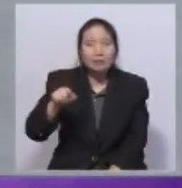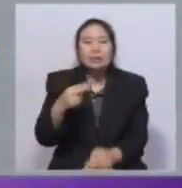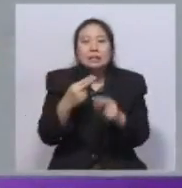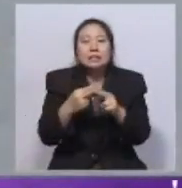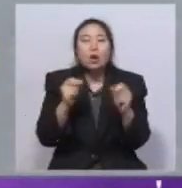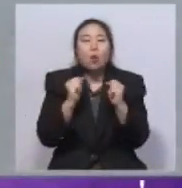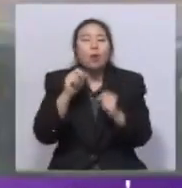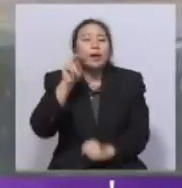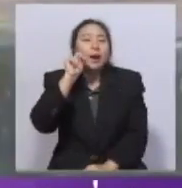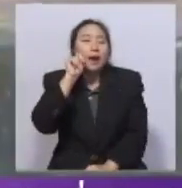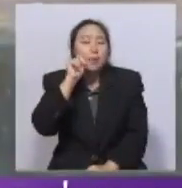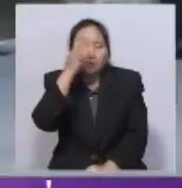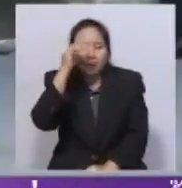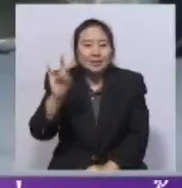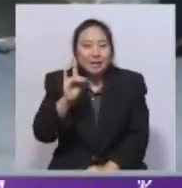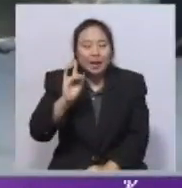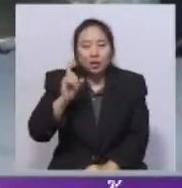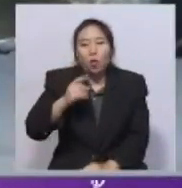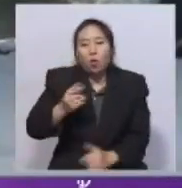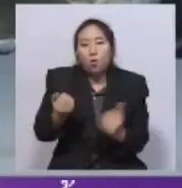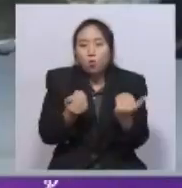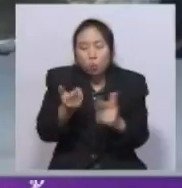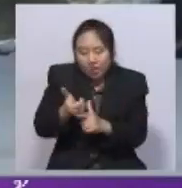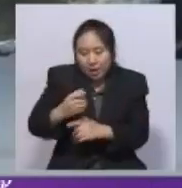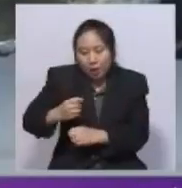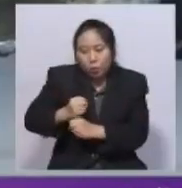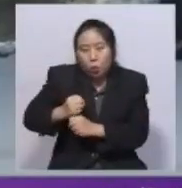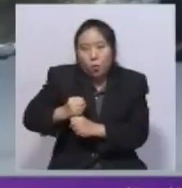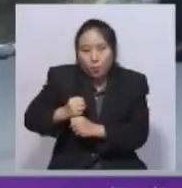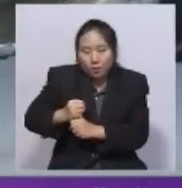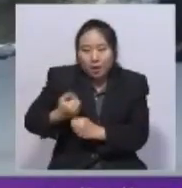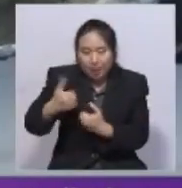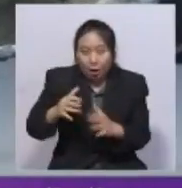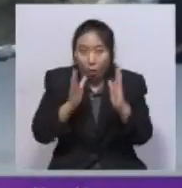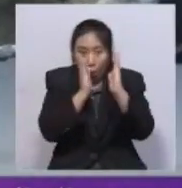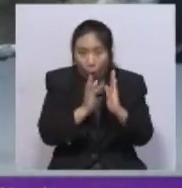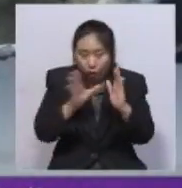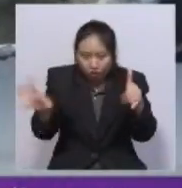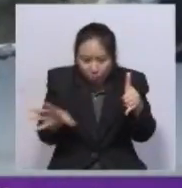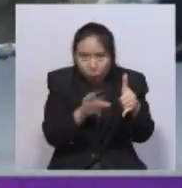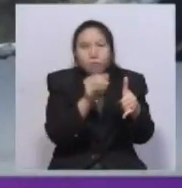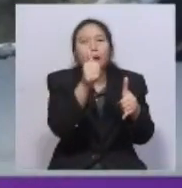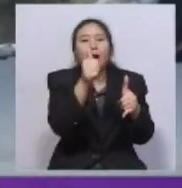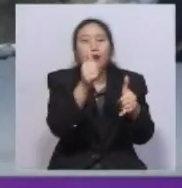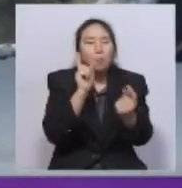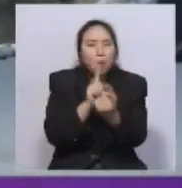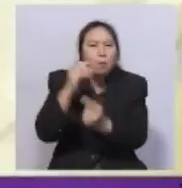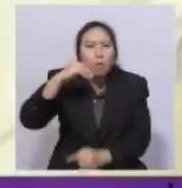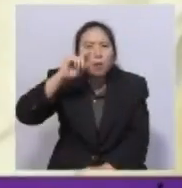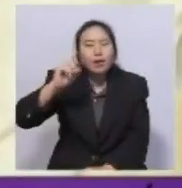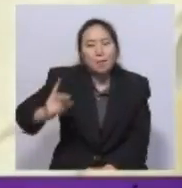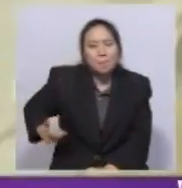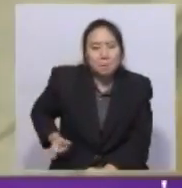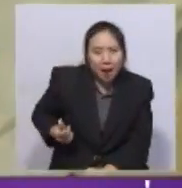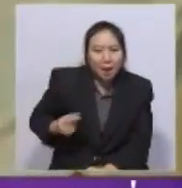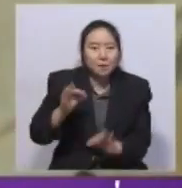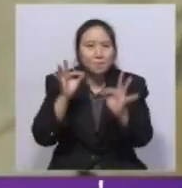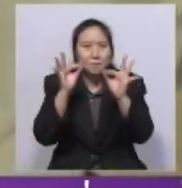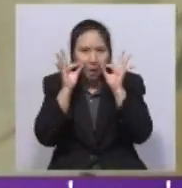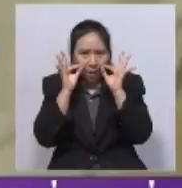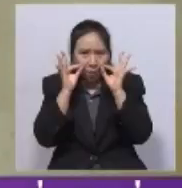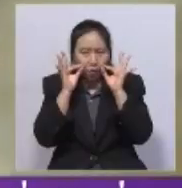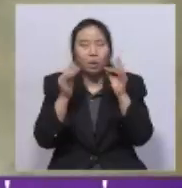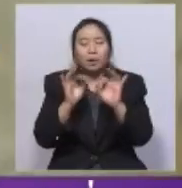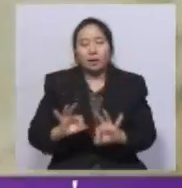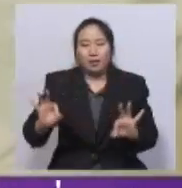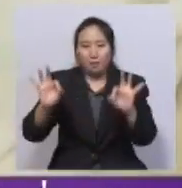ำเกิดกับสัตว์ที่เลี้ยงลูกด้วยนมและสามารถติดต่อสู่คนได้พบมากที่สุดคือสุนัขรองลงมาคือแมวที่ส